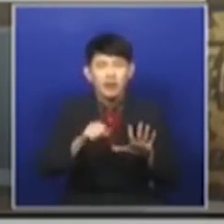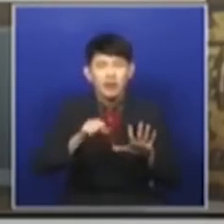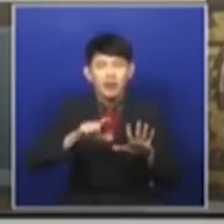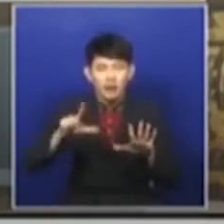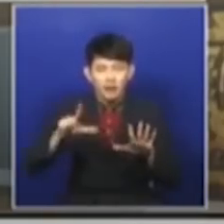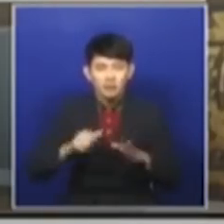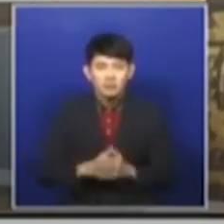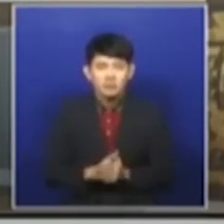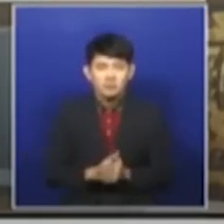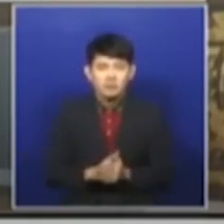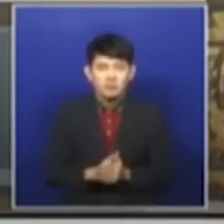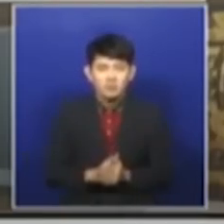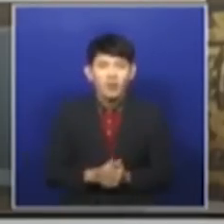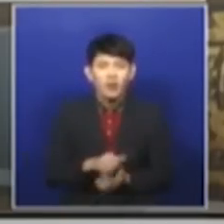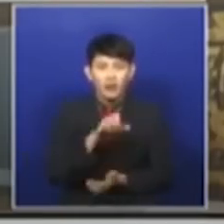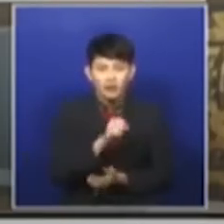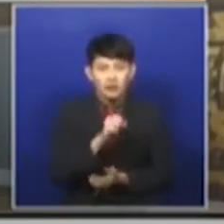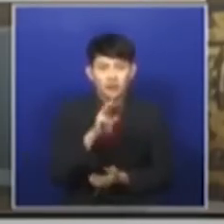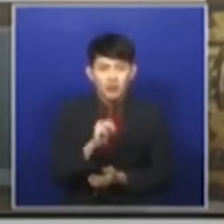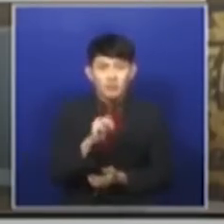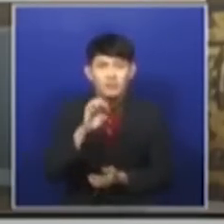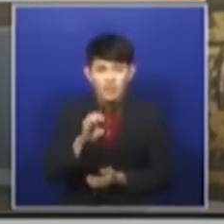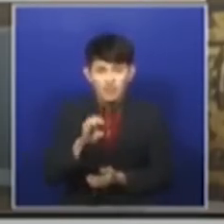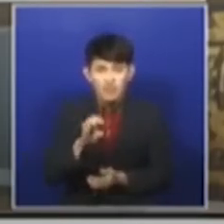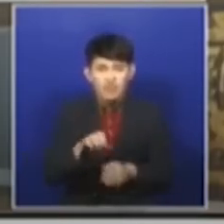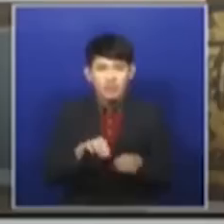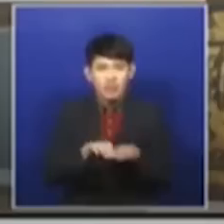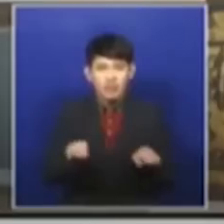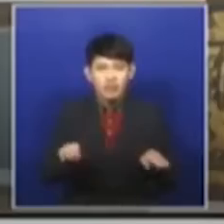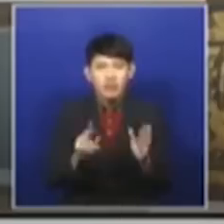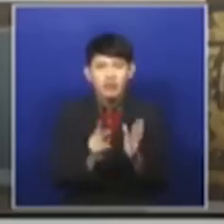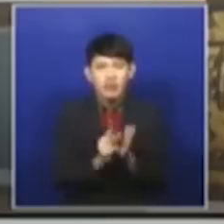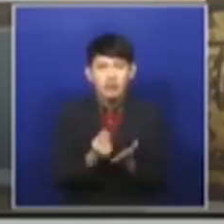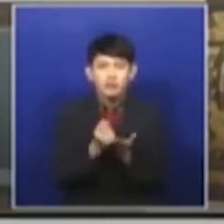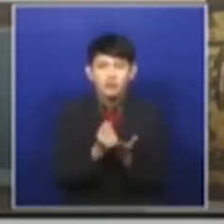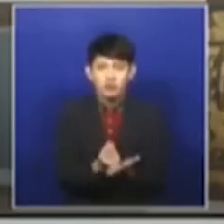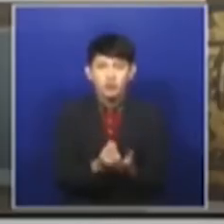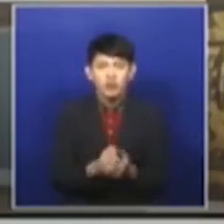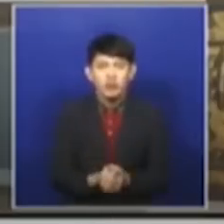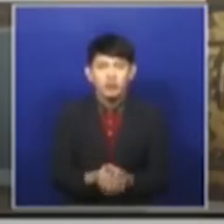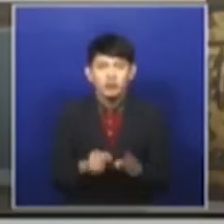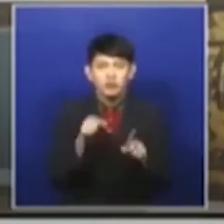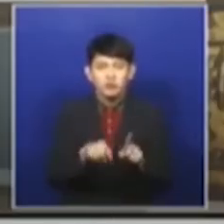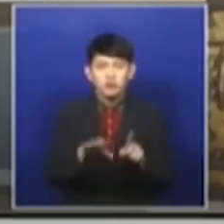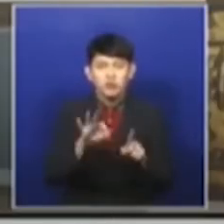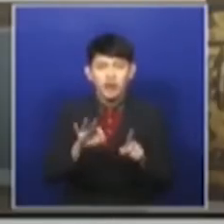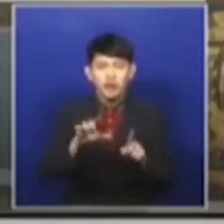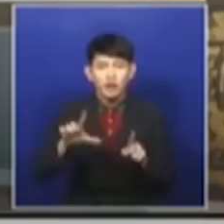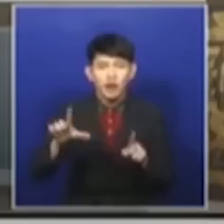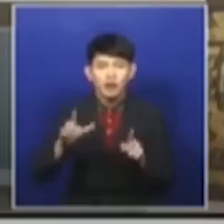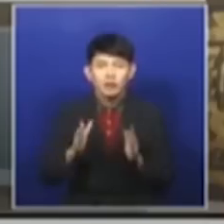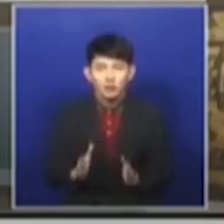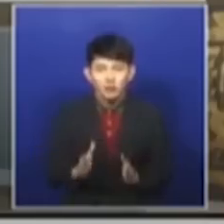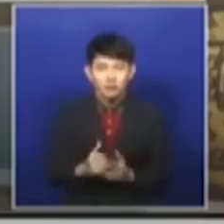ทจำนวน SME ที่เข้าหลักเกณฑ์การช่วยเหลือมีทั้งสิ้น 1.9 ล้านร